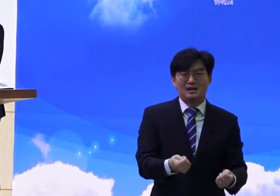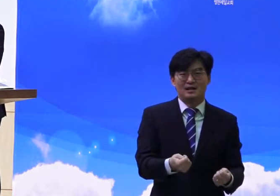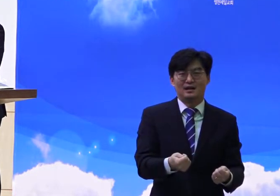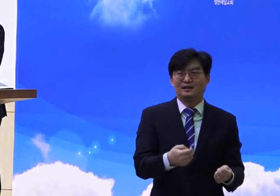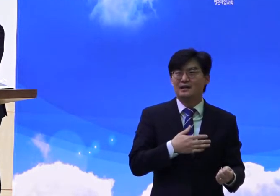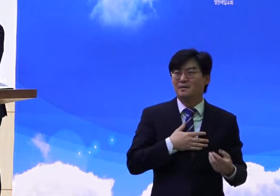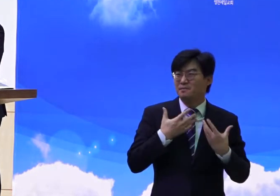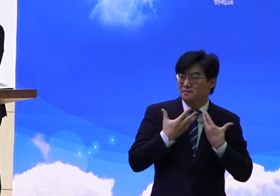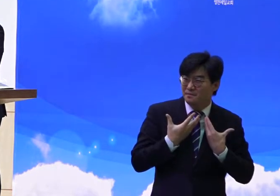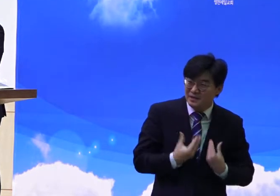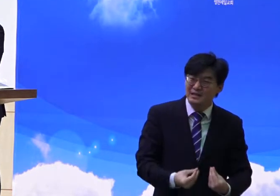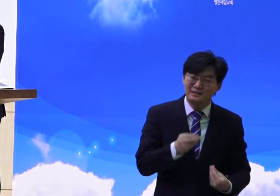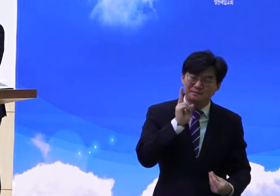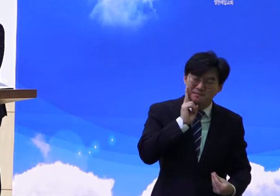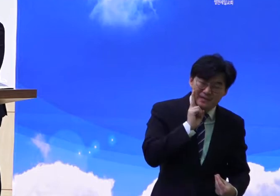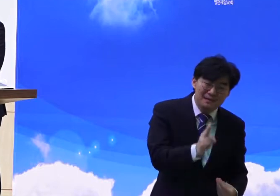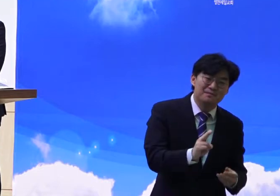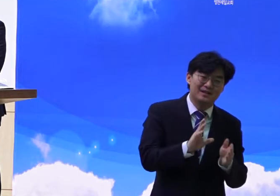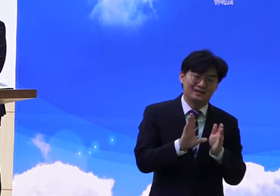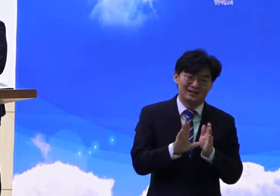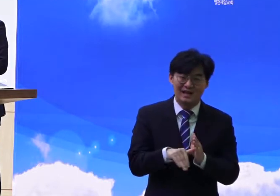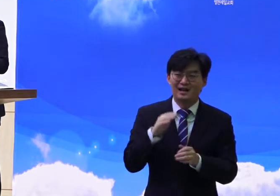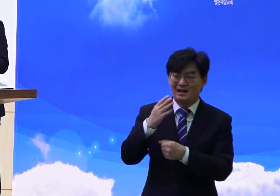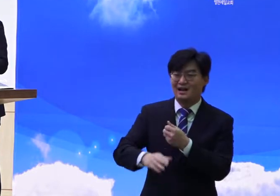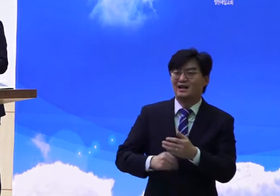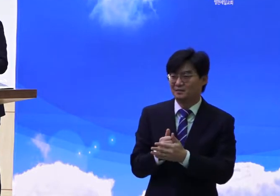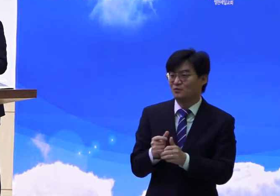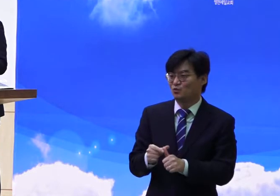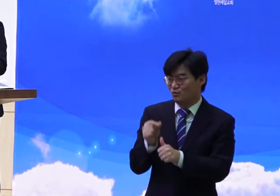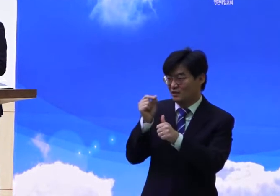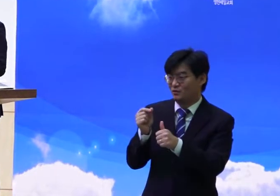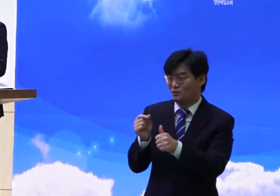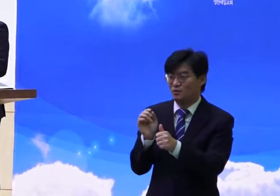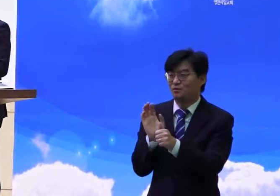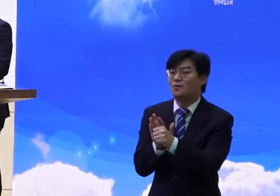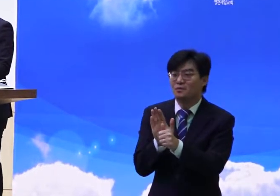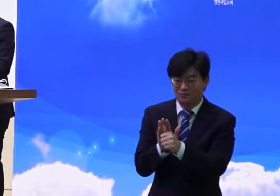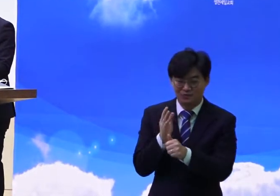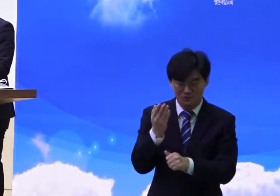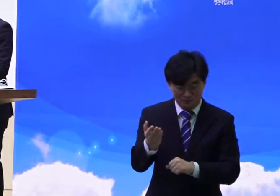진정한 믿음으로 세워질 수 있는 그런 기회라는 것입니다.